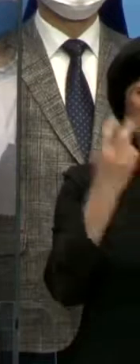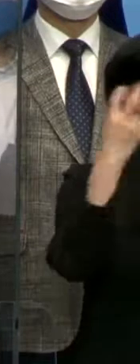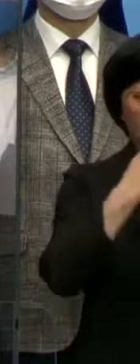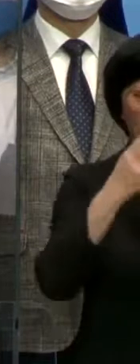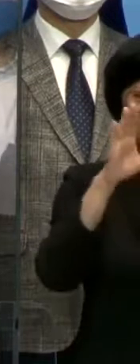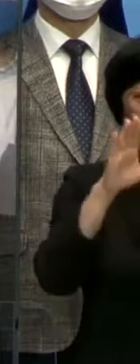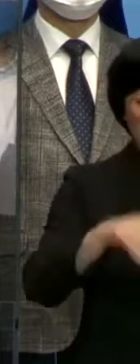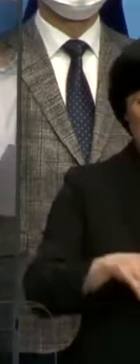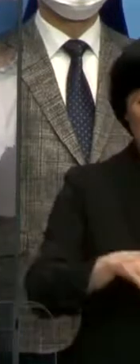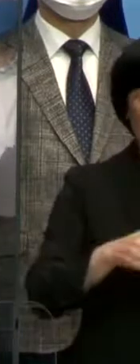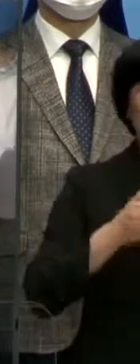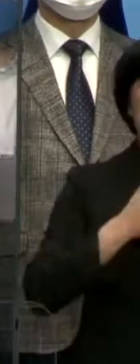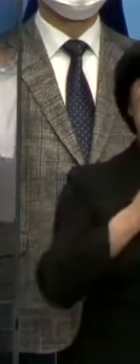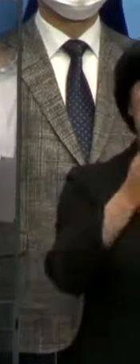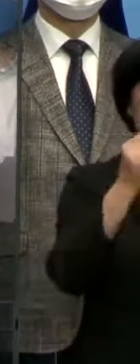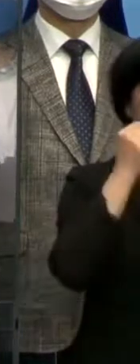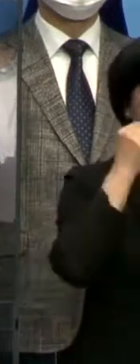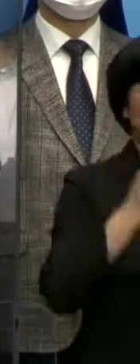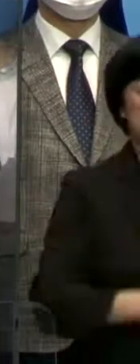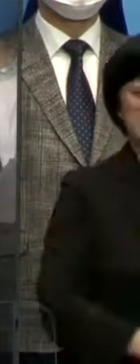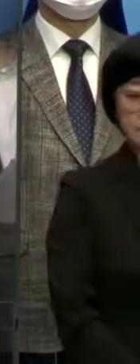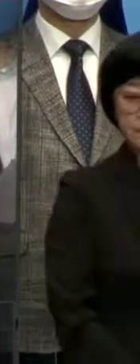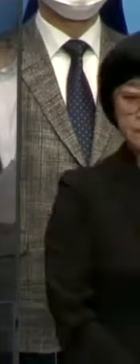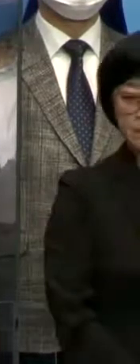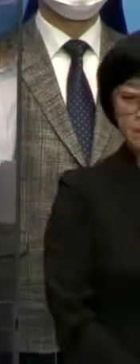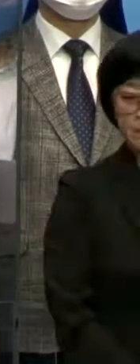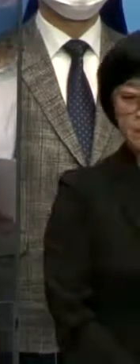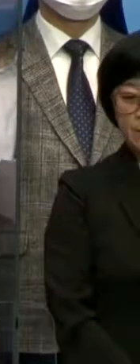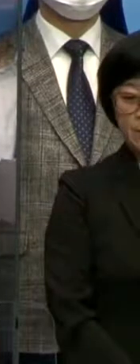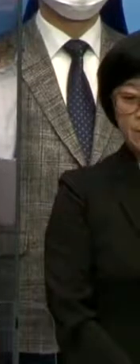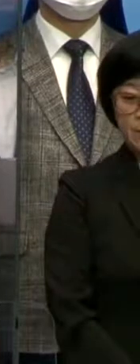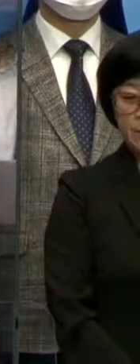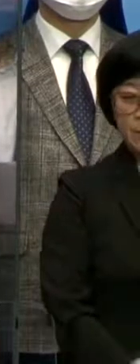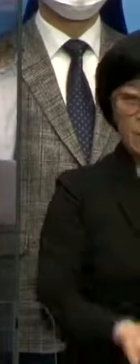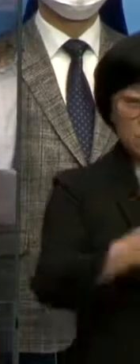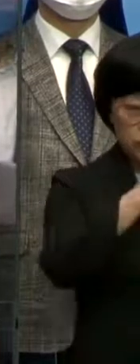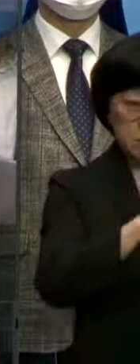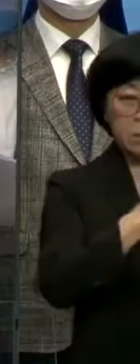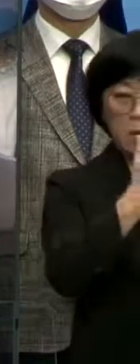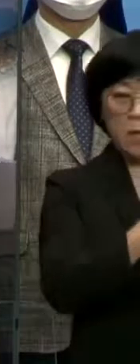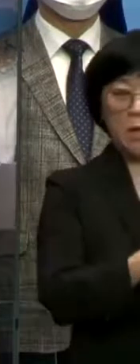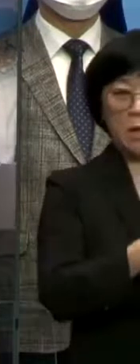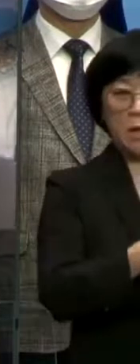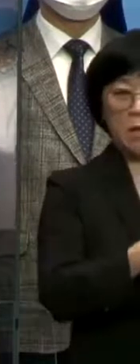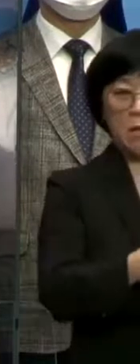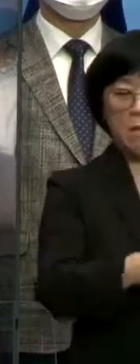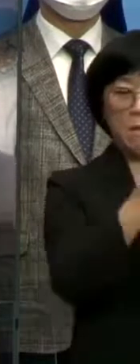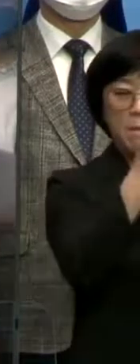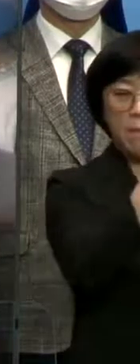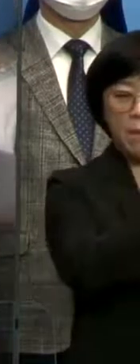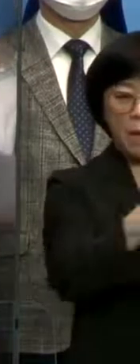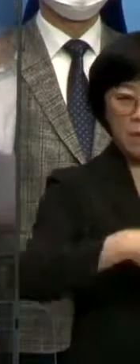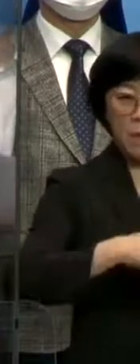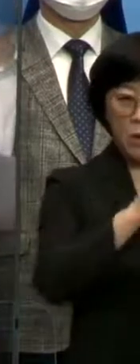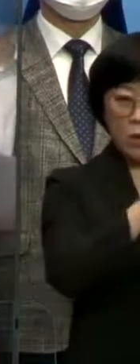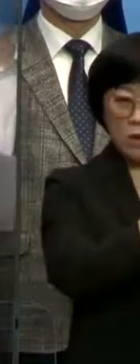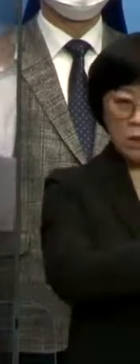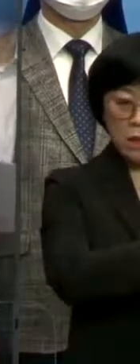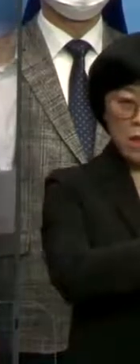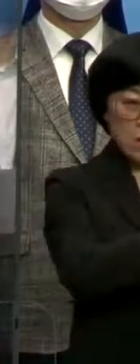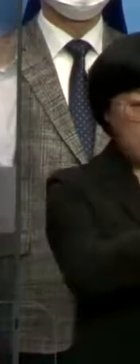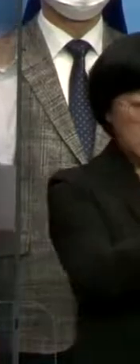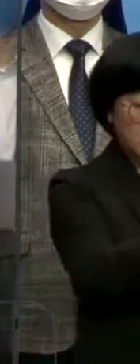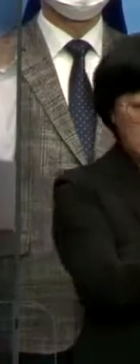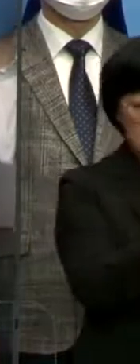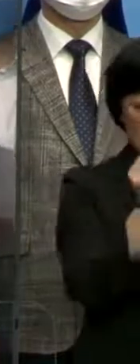제1법안심사소위에서 결국 처리되지 못하고 말았습니다. 구체적 사례를 들어가며 법안의 필요성에 대한 여당